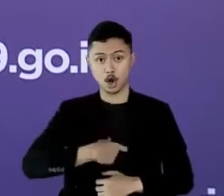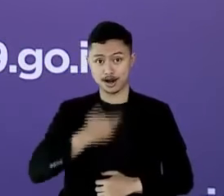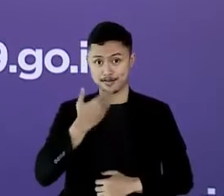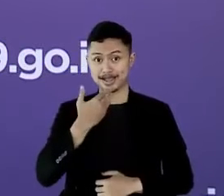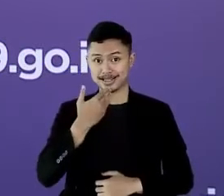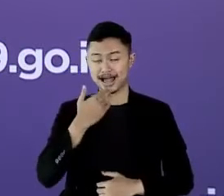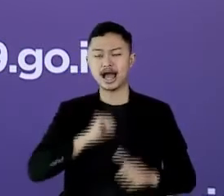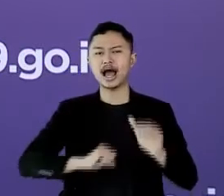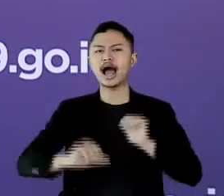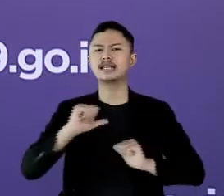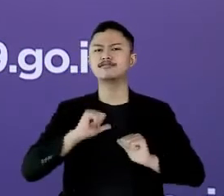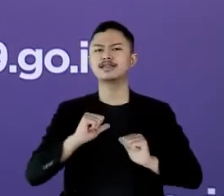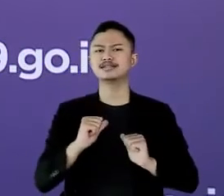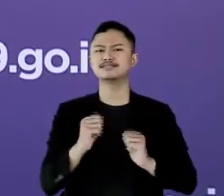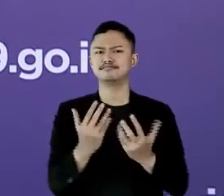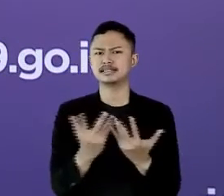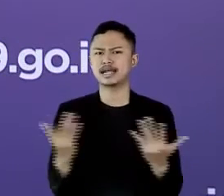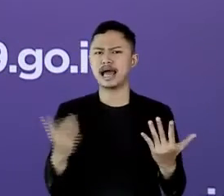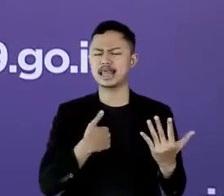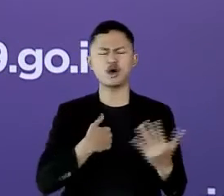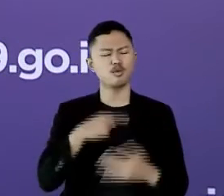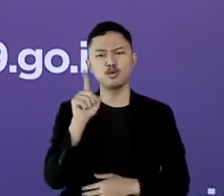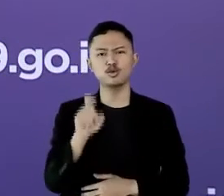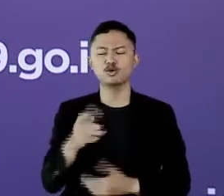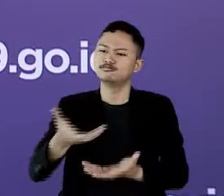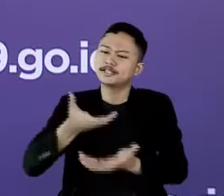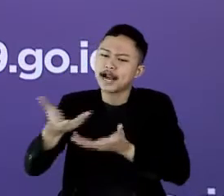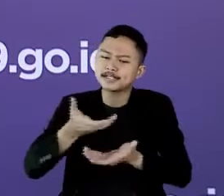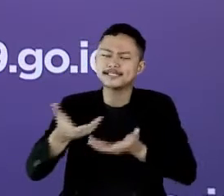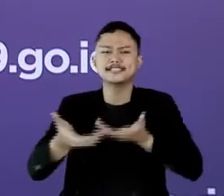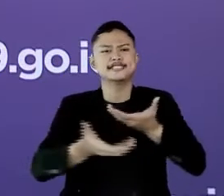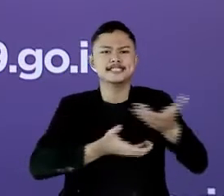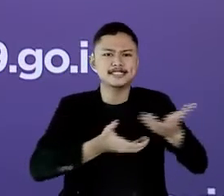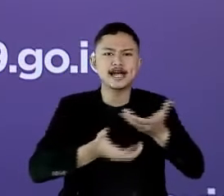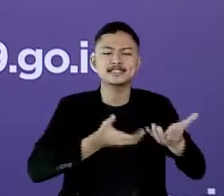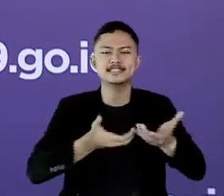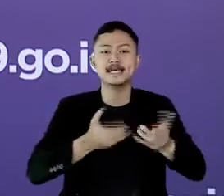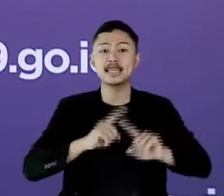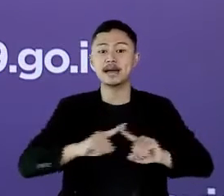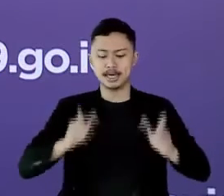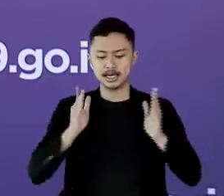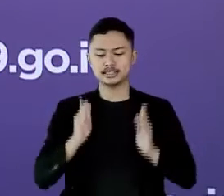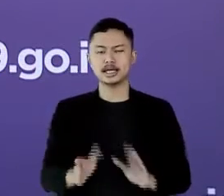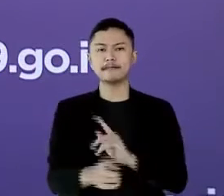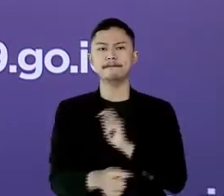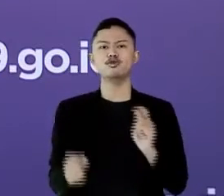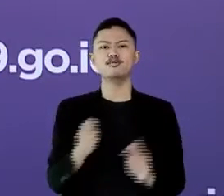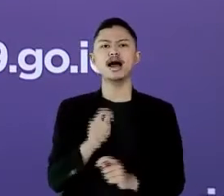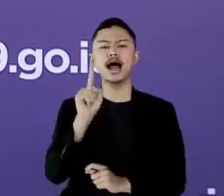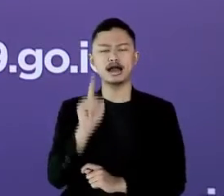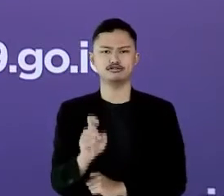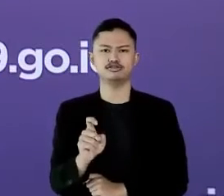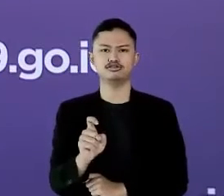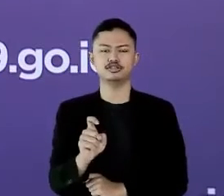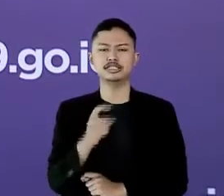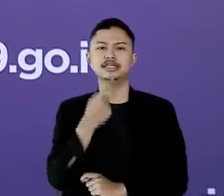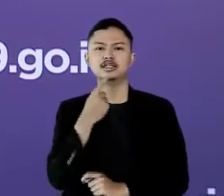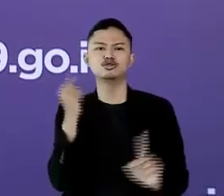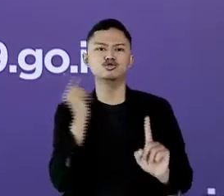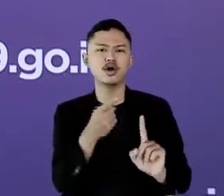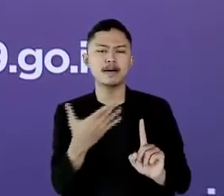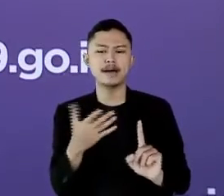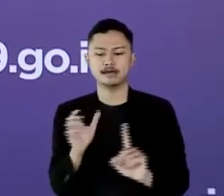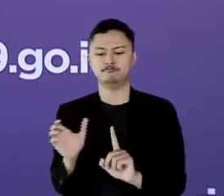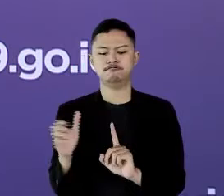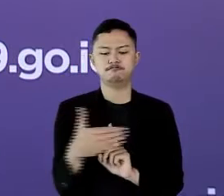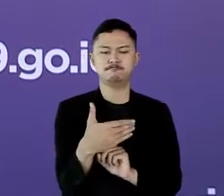ekonomi. Namun adanya pandemi ini tentu saja menuntut kita untuk menyesuaikan diri dengan mengubah perilaku kita sehingga kita dapat melindungi diri dan orang sekitar